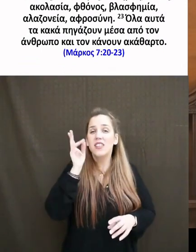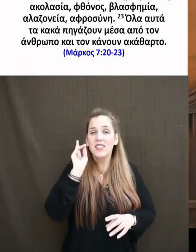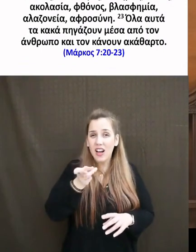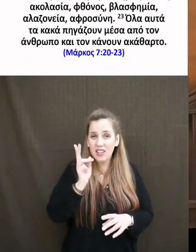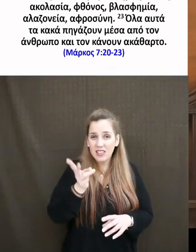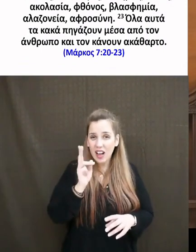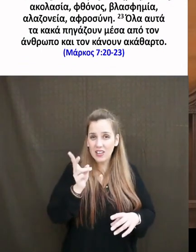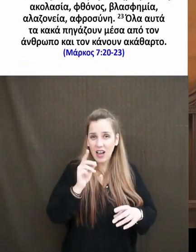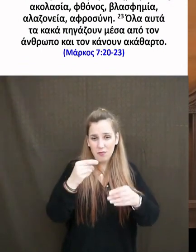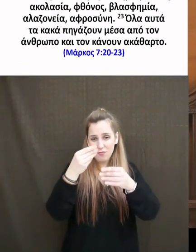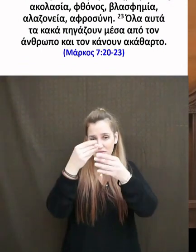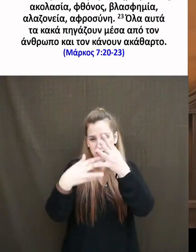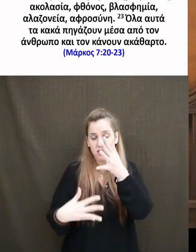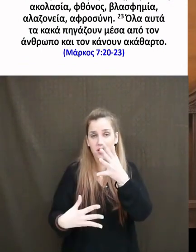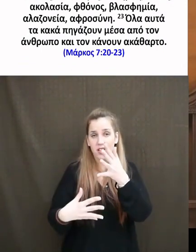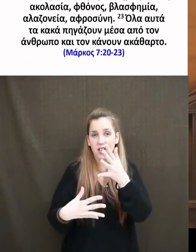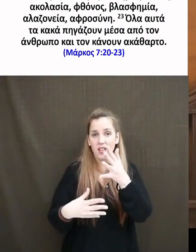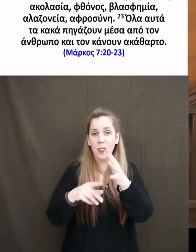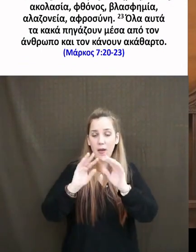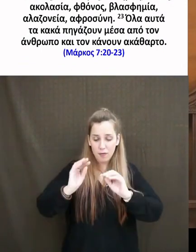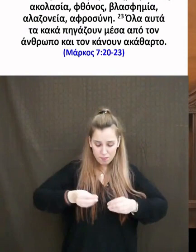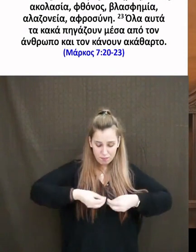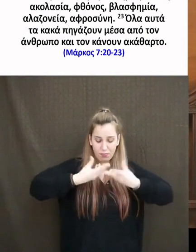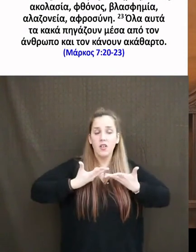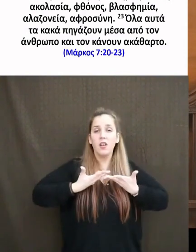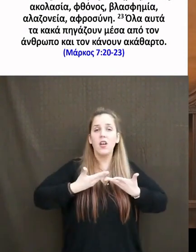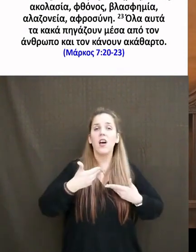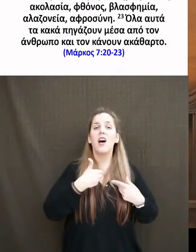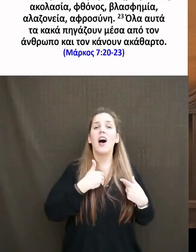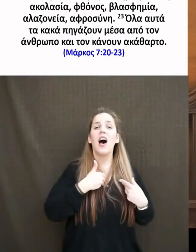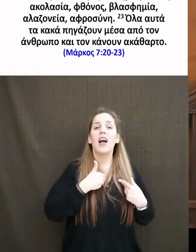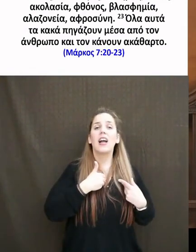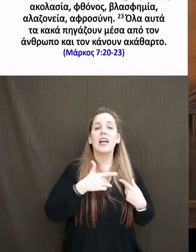πηγάζουν μέσα από τον άνθρωπο και τον κάνουν ακάθαρτο.